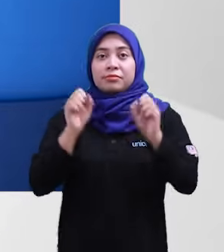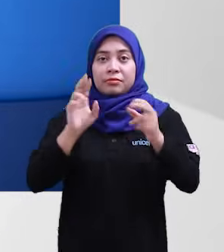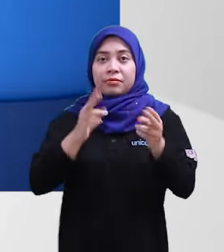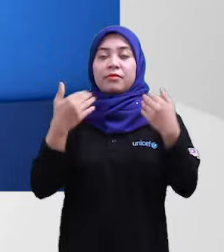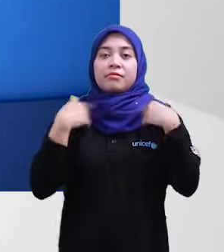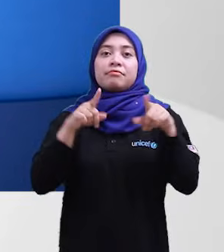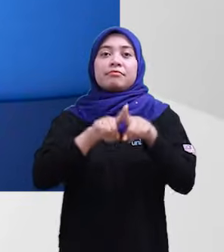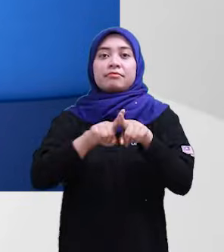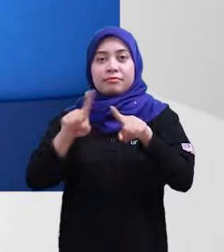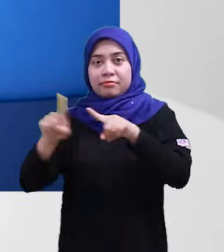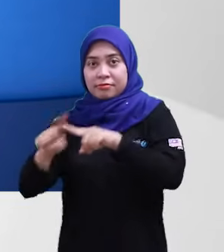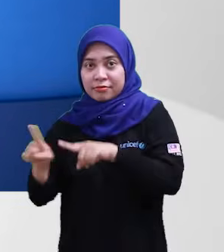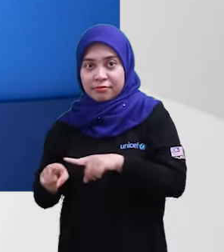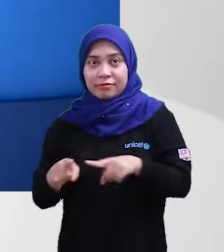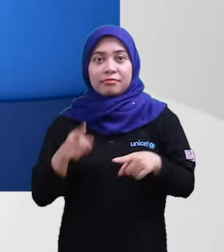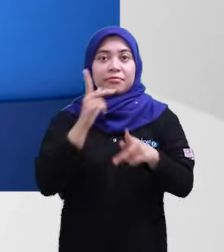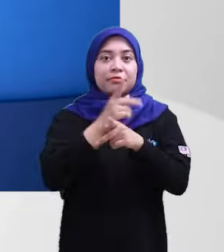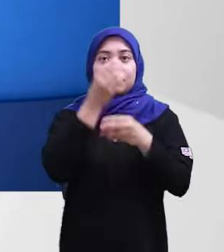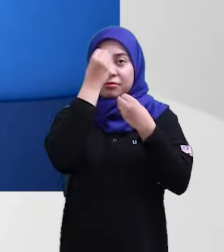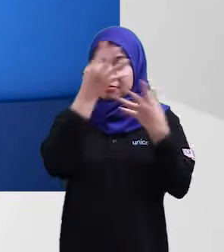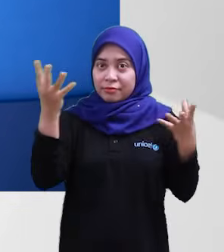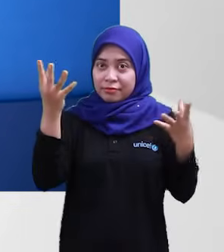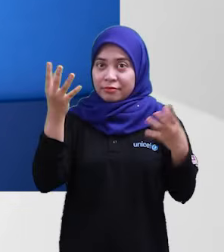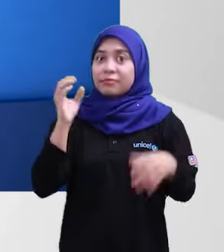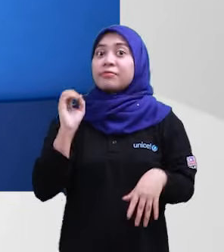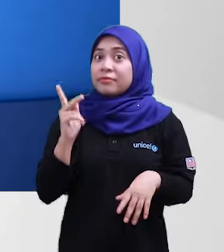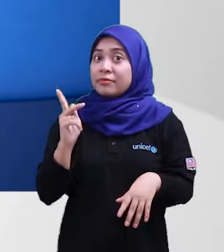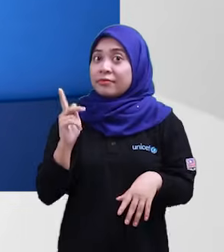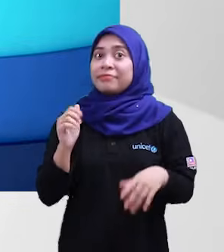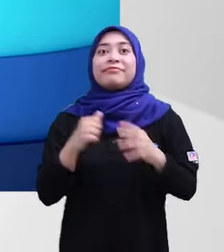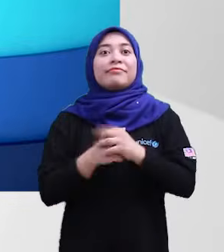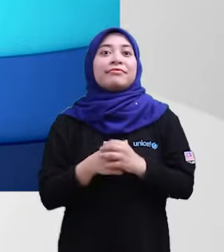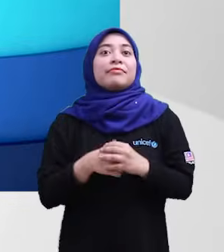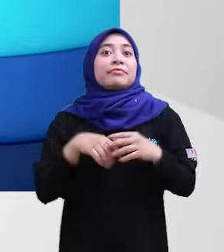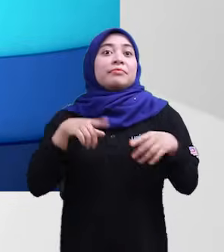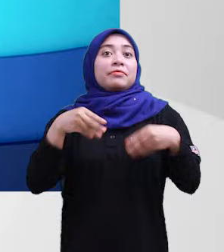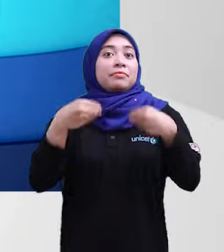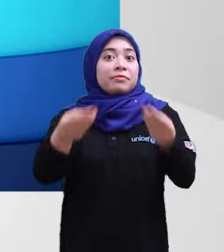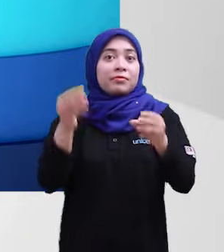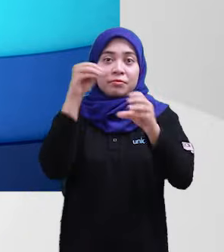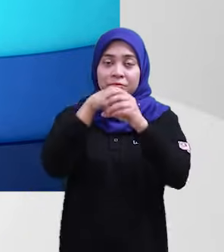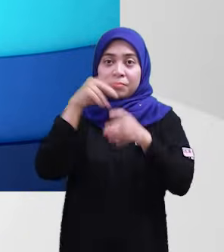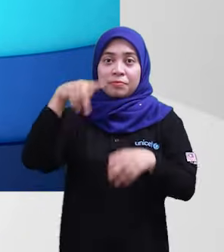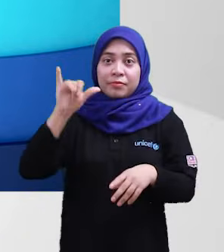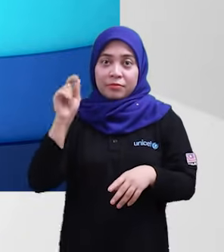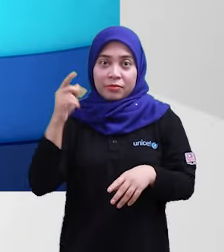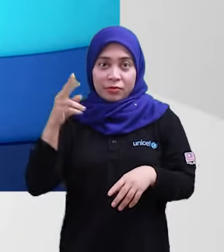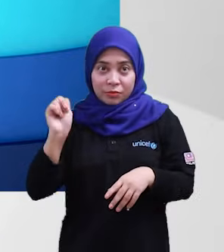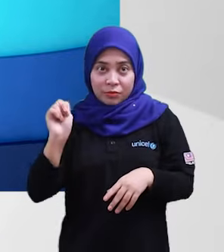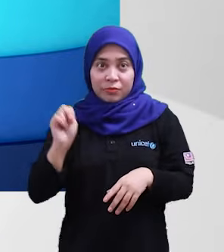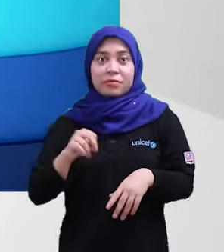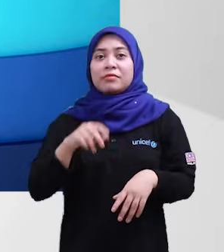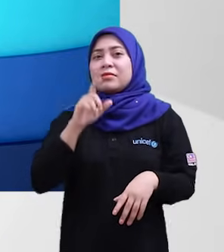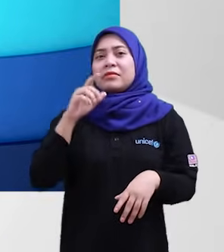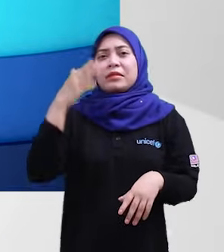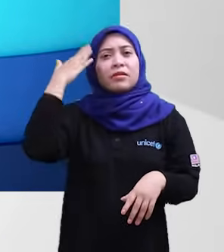Pemboleh ubah ada pelbagai jenis untuk menyimpan maklumat tertentu, kan? Okey, Bila kita memberikan input kepada Python,